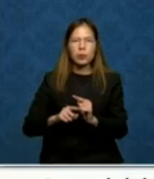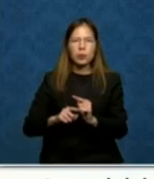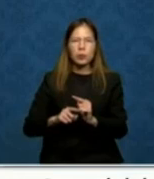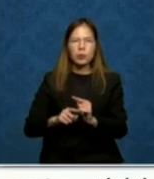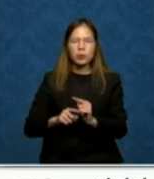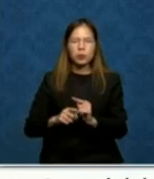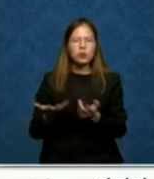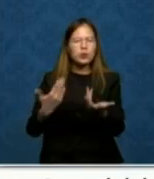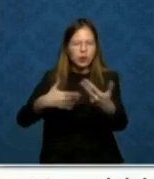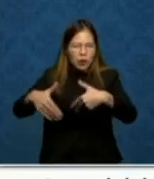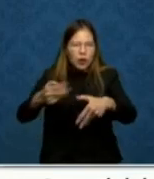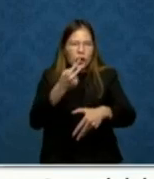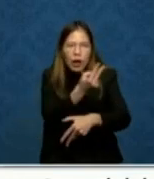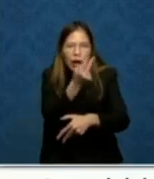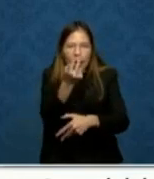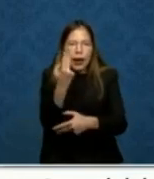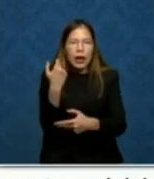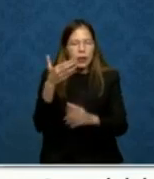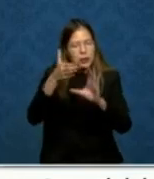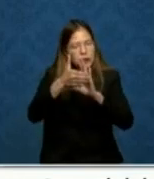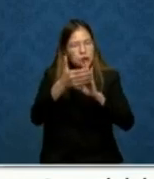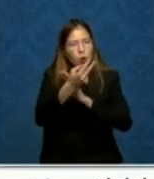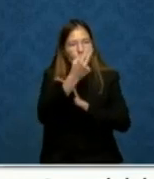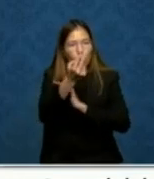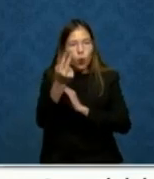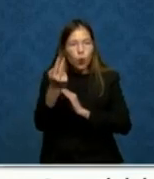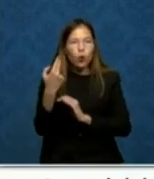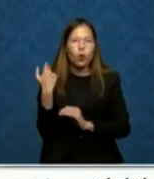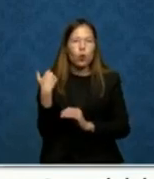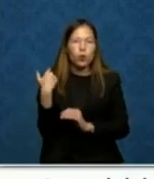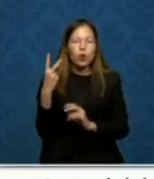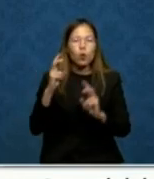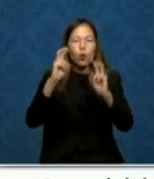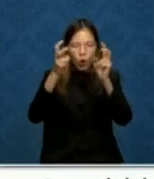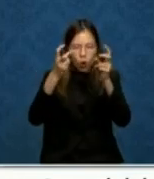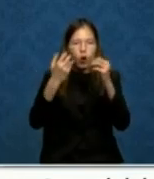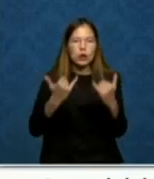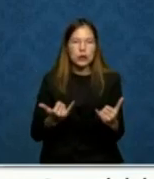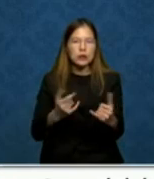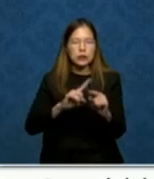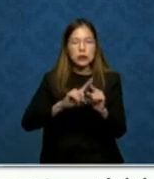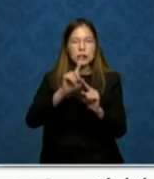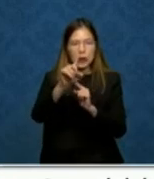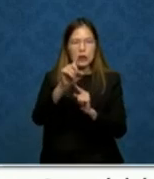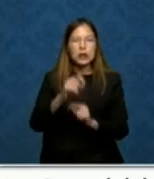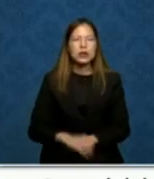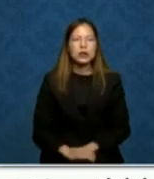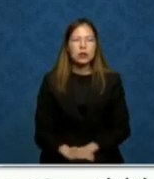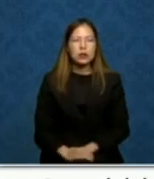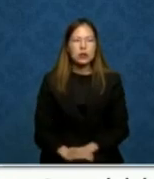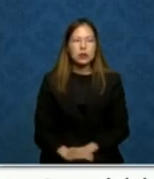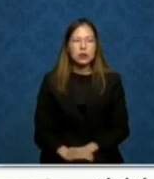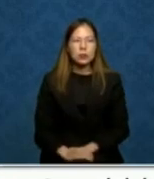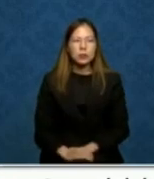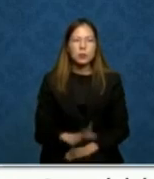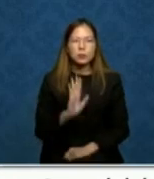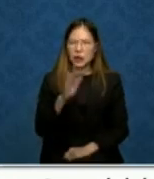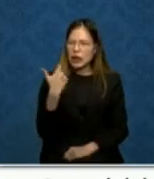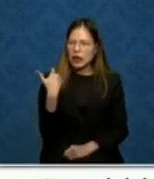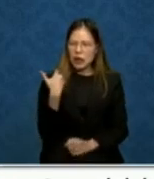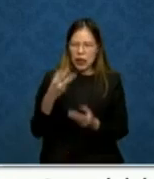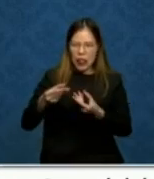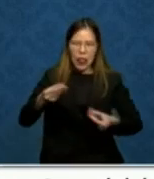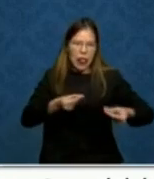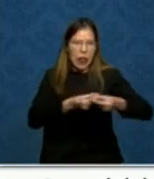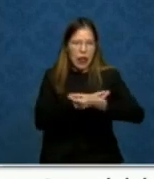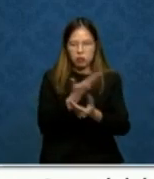องประชาชนเห็นที่เราจะมาตีแผ่กันในสภาในวันที่มีเรื่องนี้อยู่1คือเพื่อการแลกเปลี่ยนสินของเงินตาผมยกตั